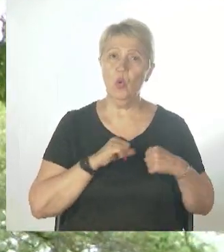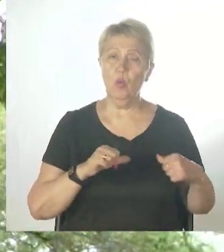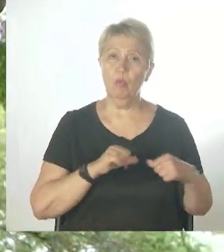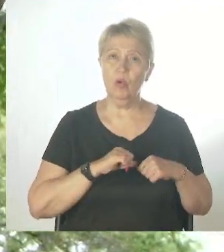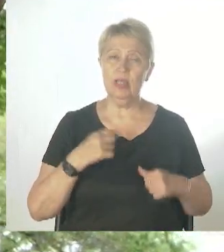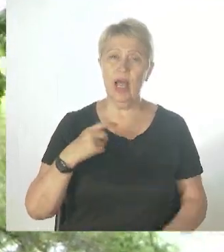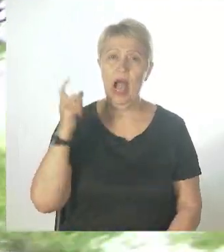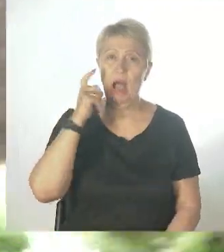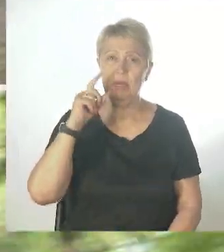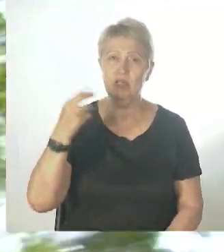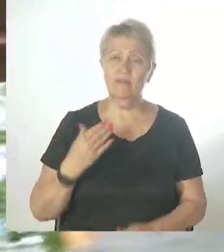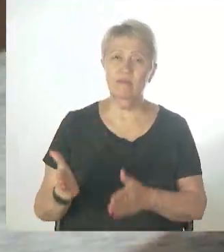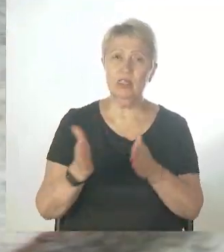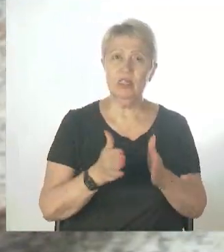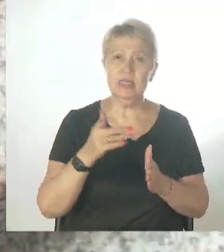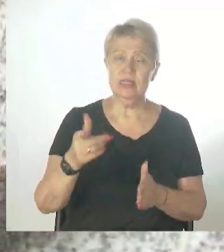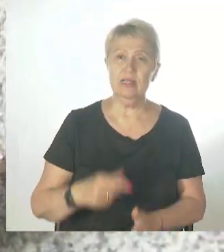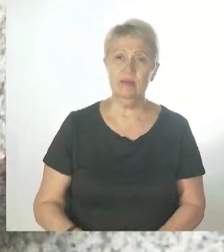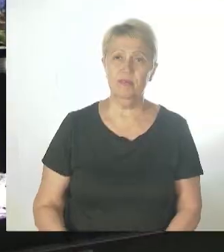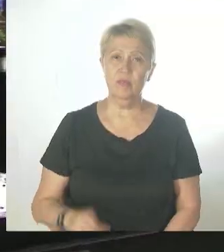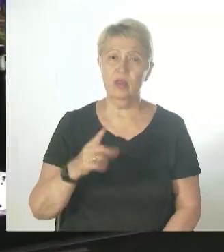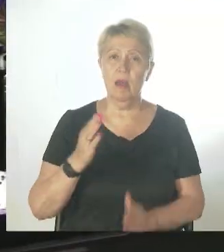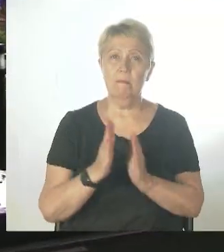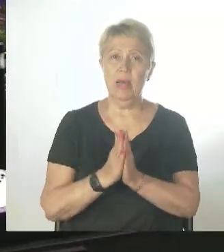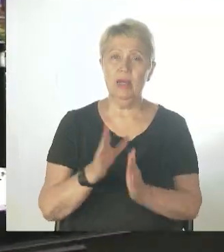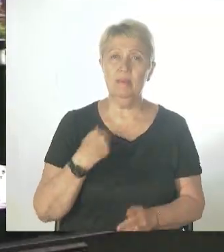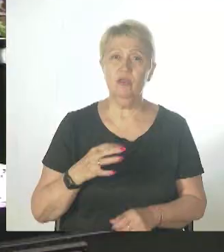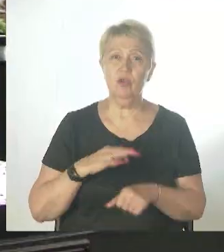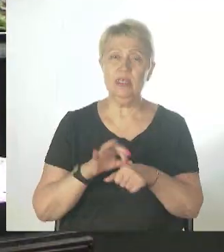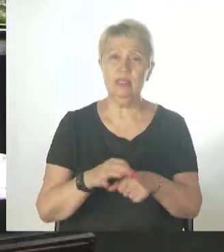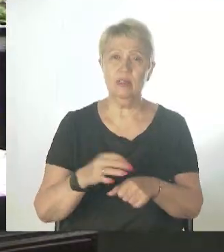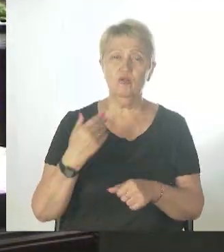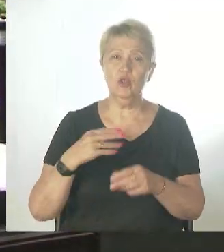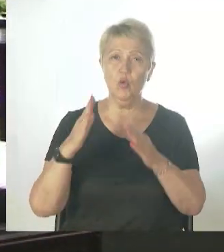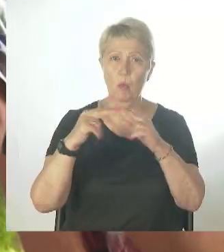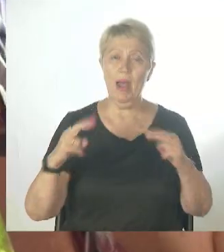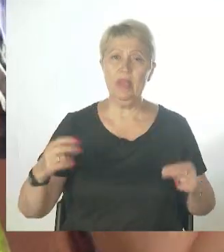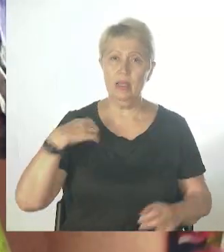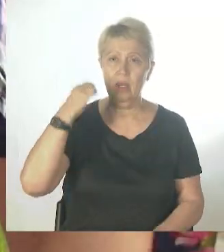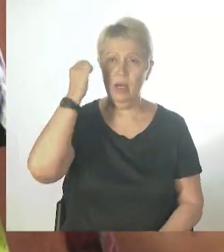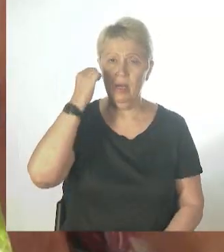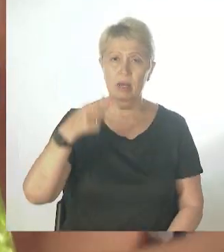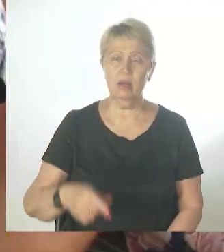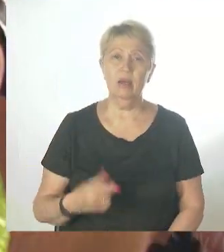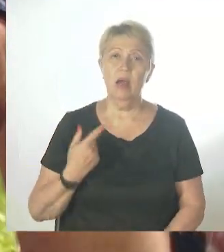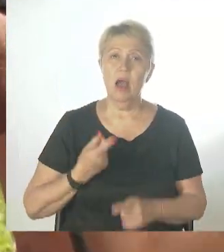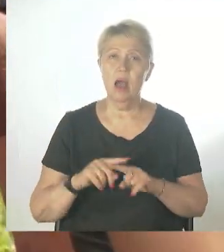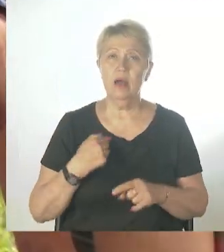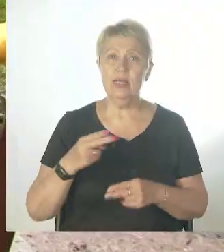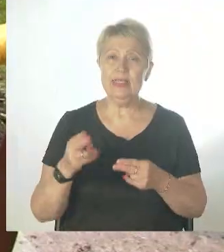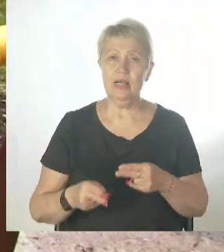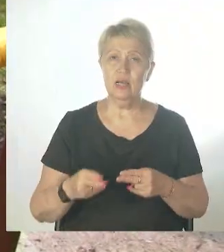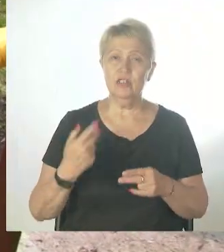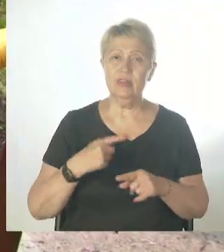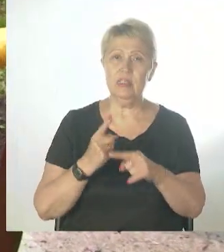вознесли прошение покровителям семьи. Молебен состоялся у памятника святым Петру и Февронии. Обычно таковым заканчивается